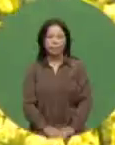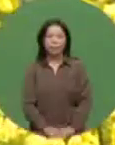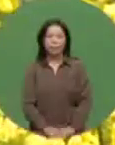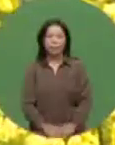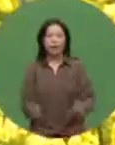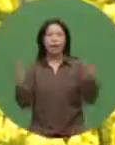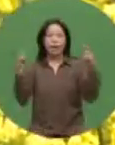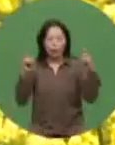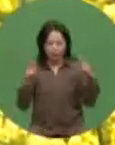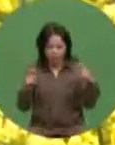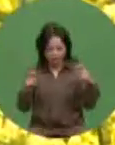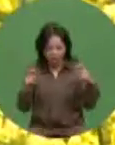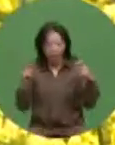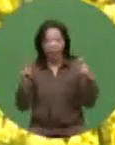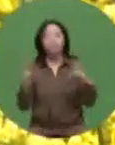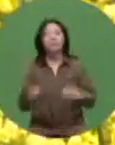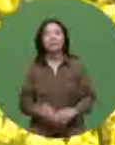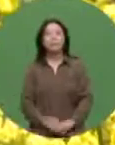こんにちは。